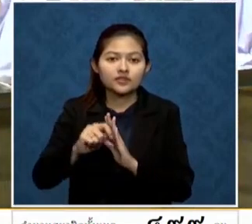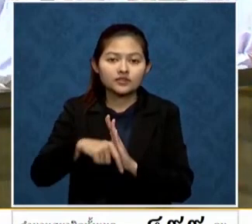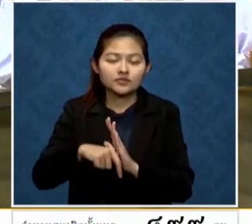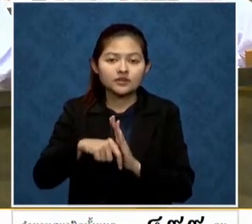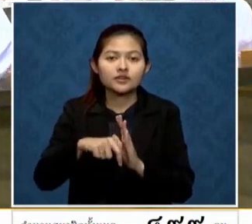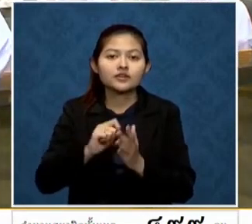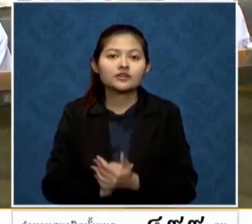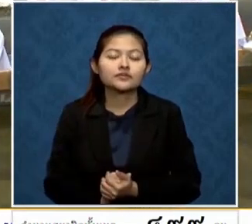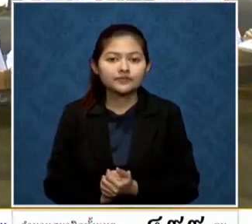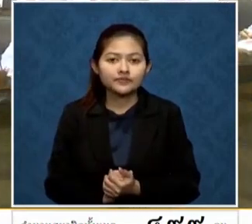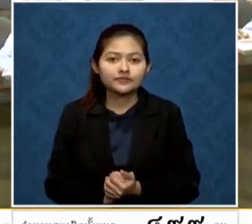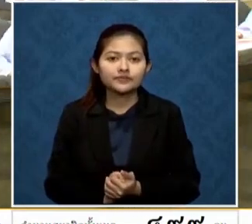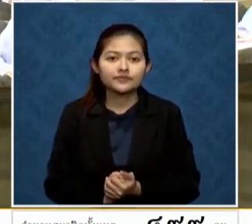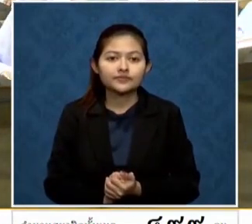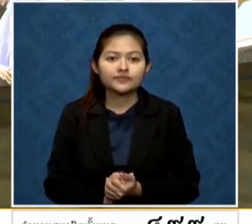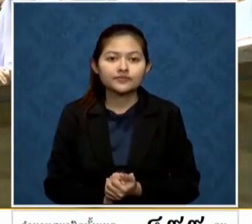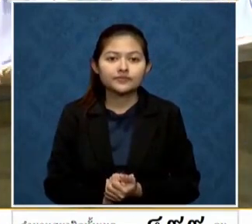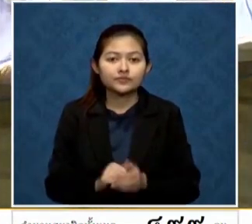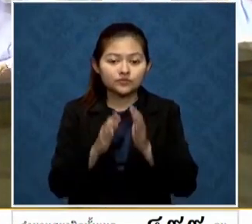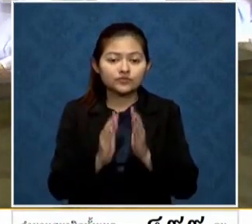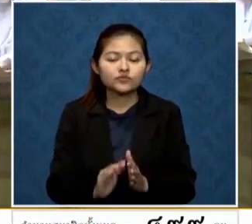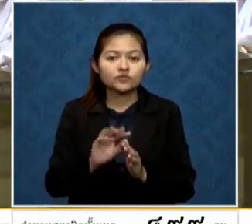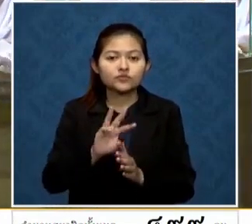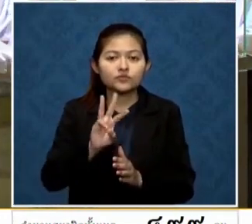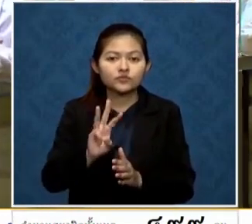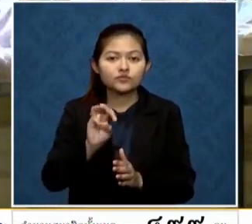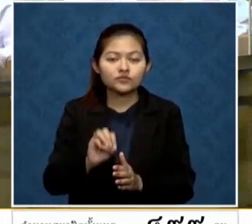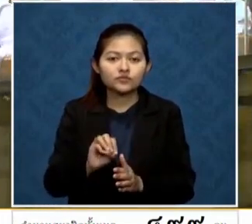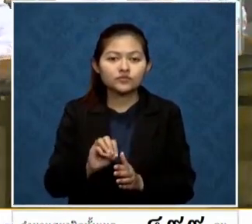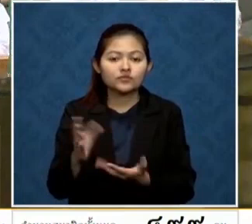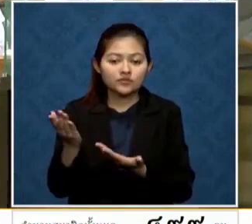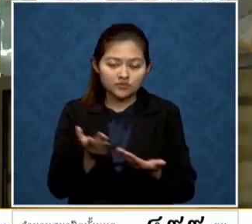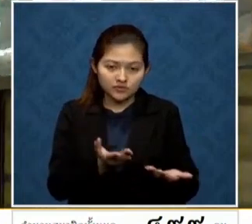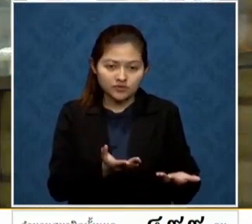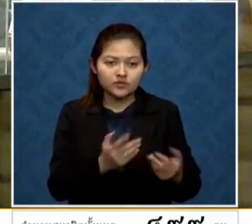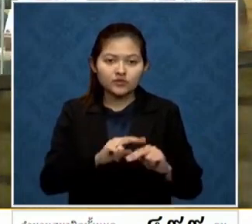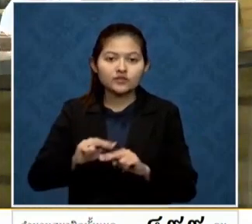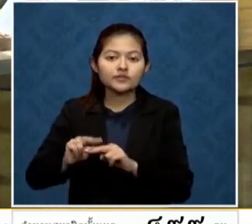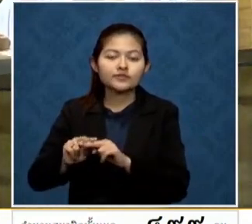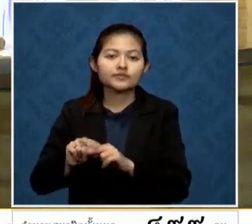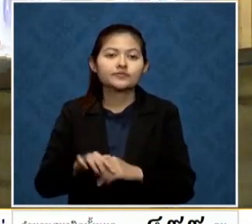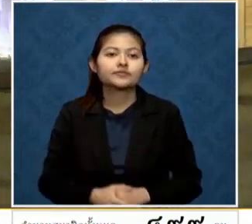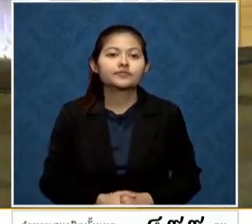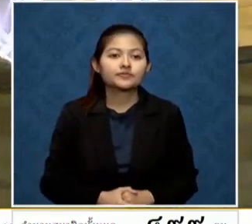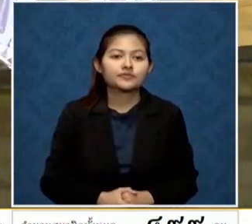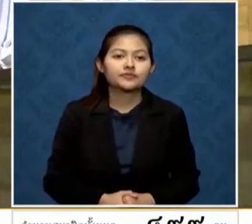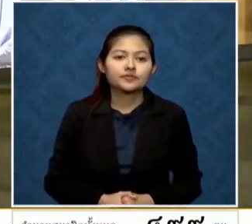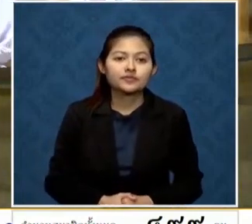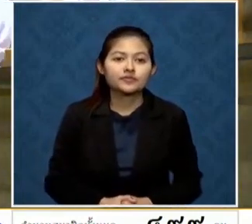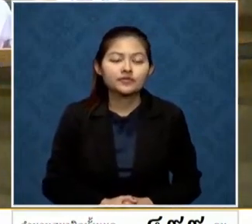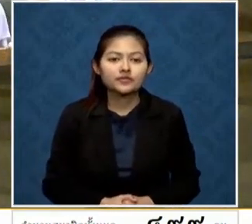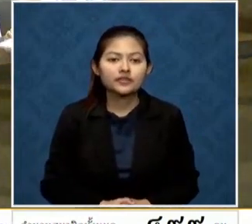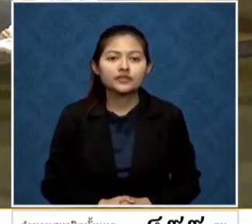จังหวัดนครราชสีมานะครับจำนวน 60ท่านนะครับสถาผู้แทนราษฎรยินดีต้อนรับนะครับต่อไปท่าน